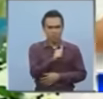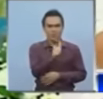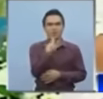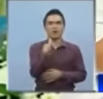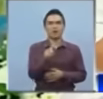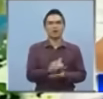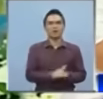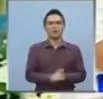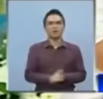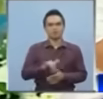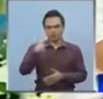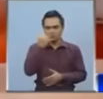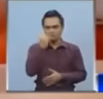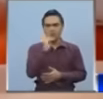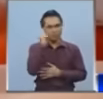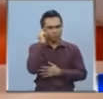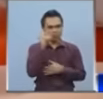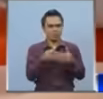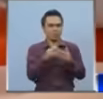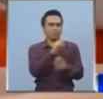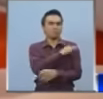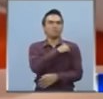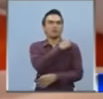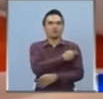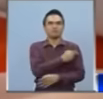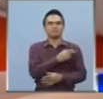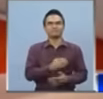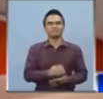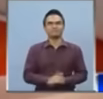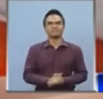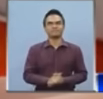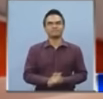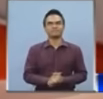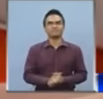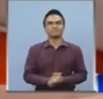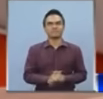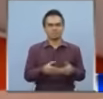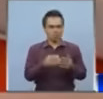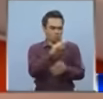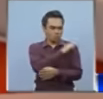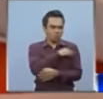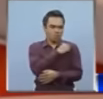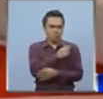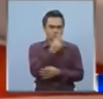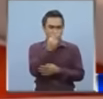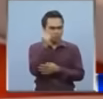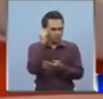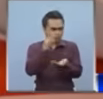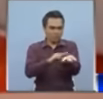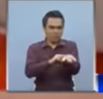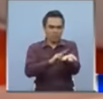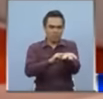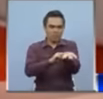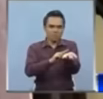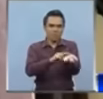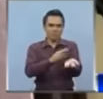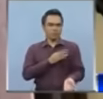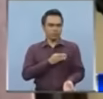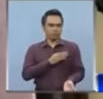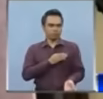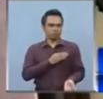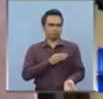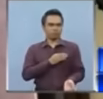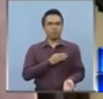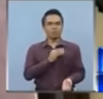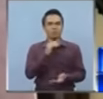รีบโทรหาหมอทันทีเลยแพทย์ตรวจอย่างละเอียดพบว่าชีพจรนั้นเต้นจริงๆค่ะคุณผู้ชมแต่ว่า